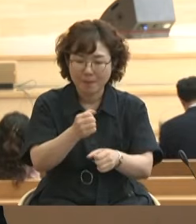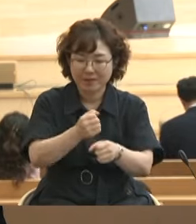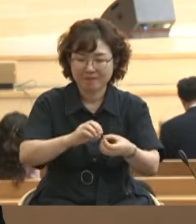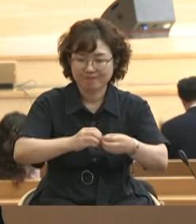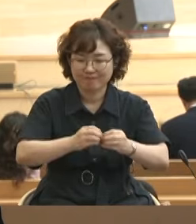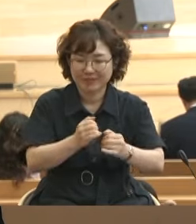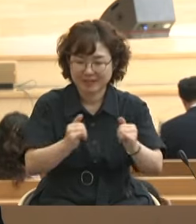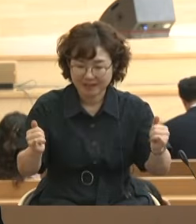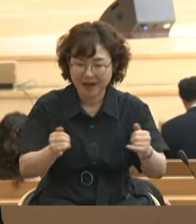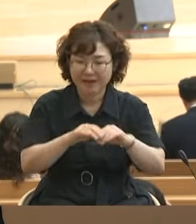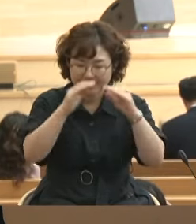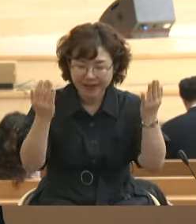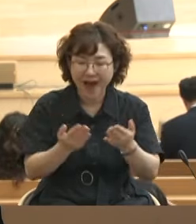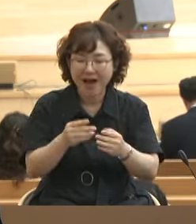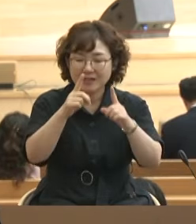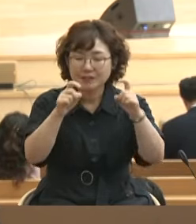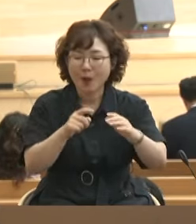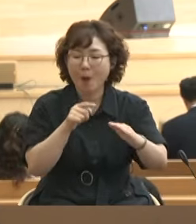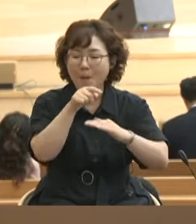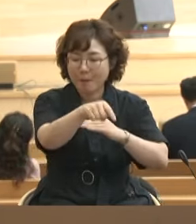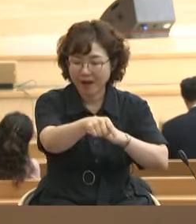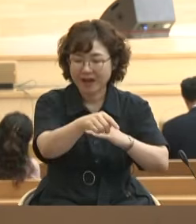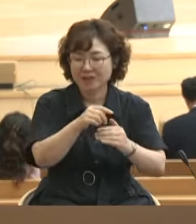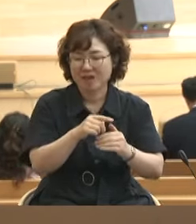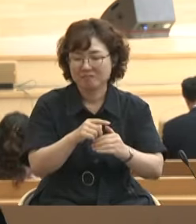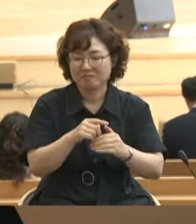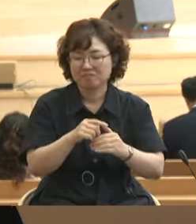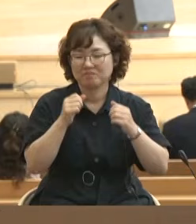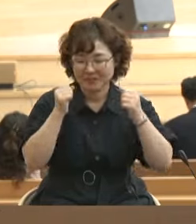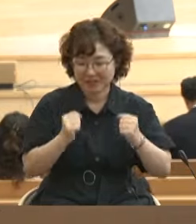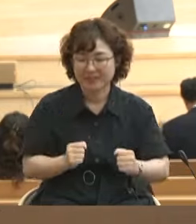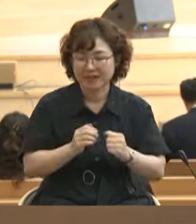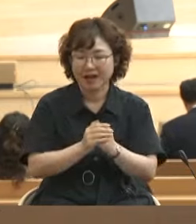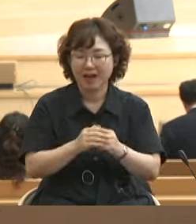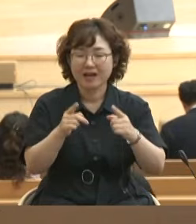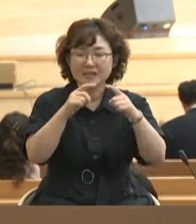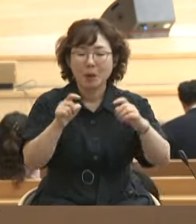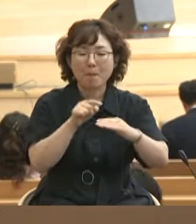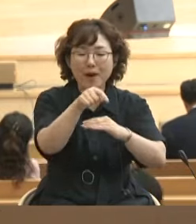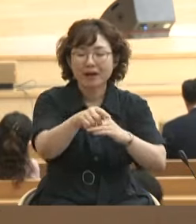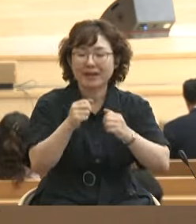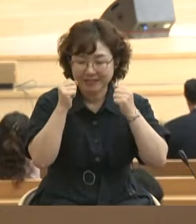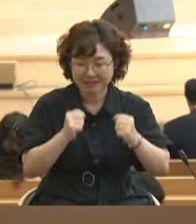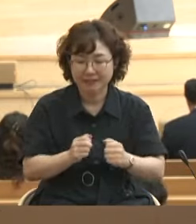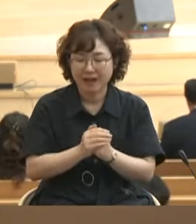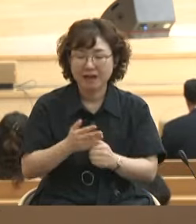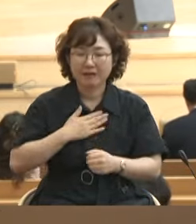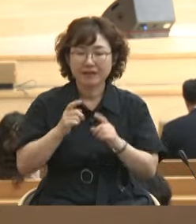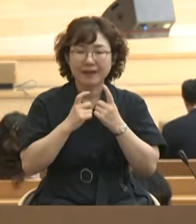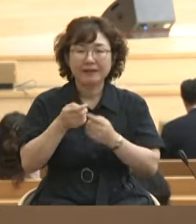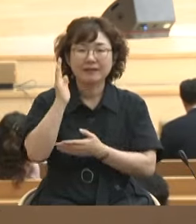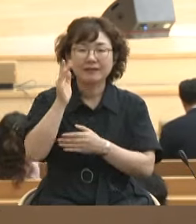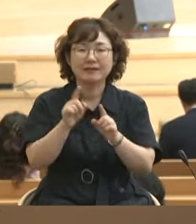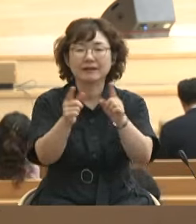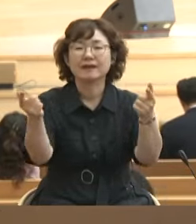좋아하며 지어내는 자는 다 성 밖에 있으리라. 아멘. 일개 목사의 주장이